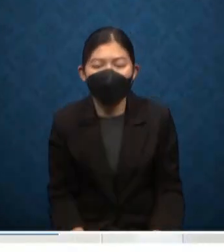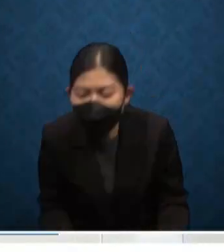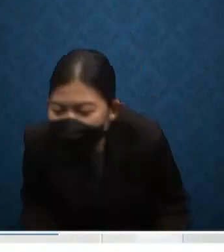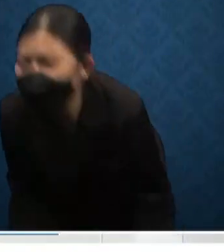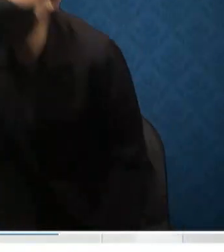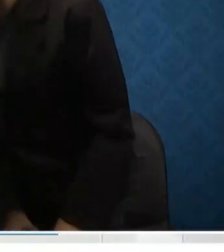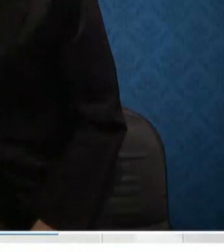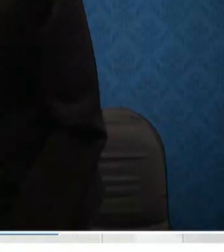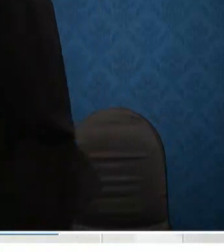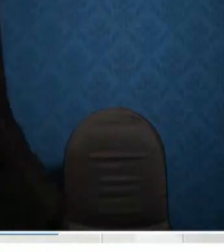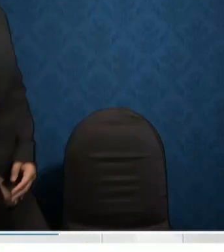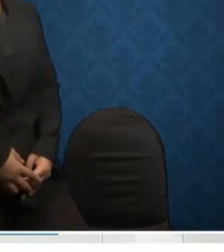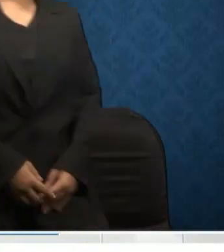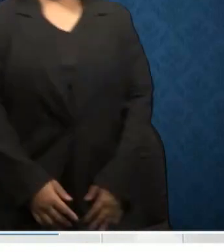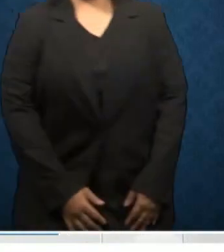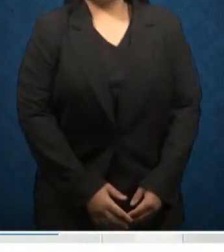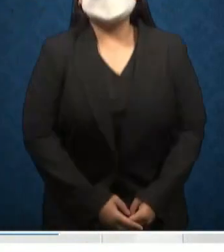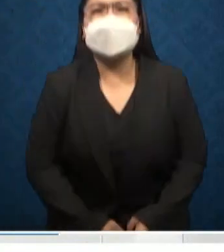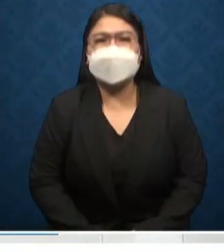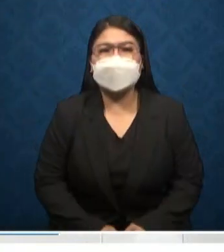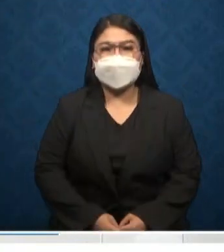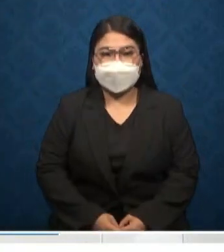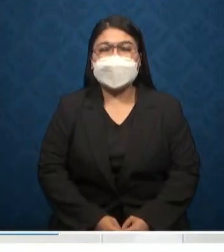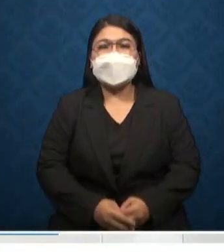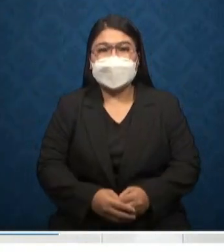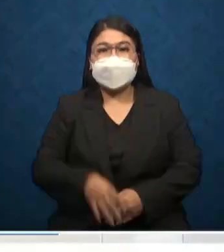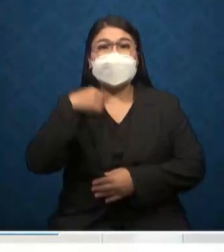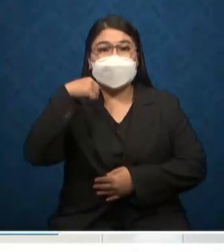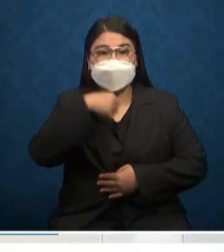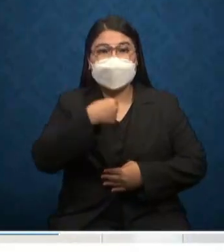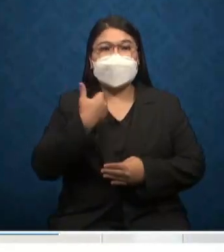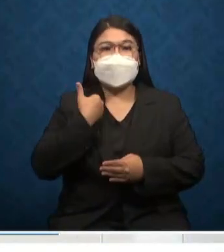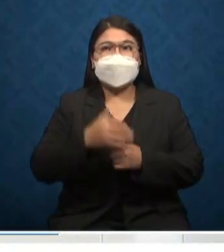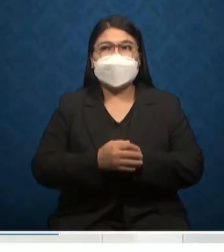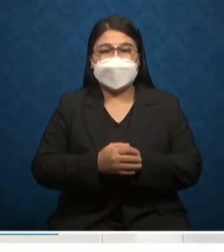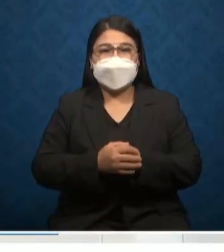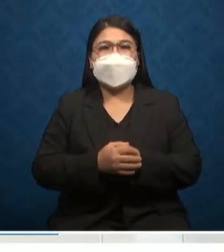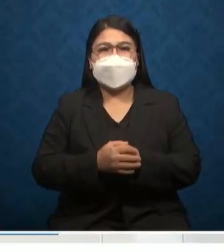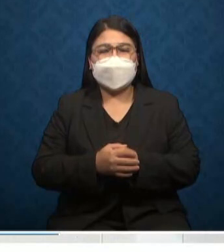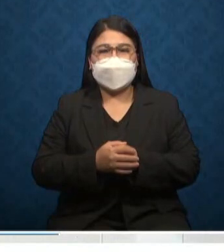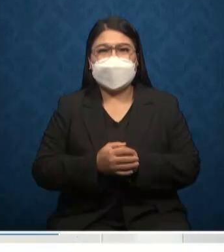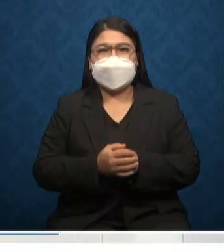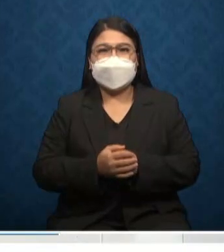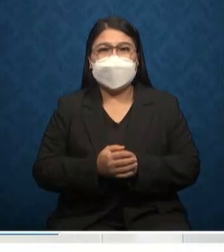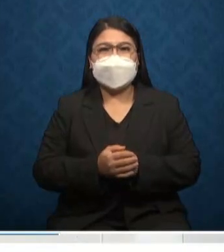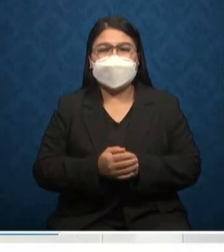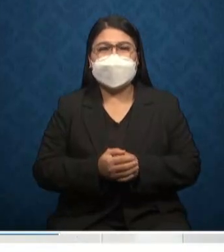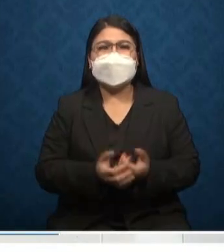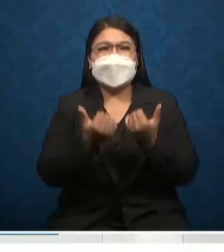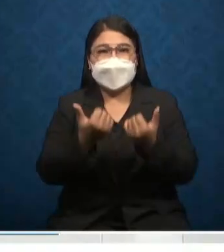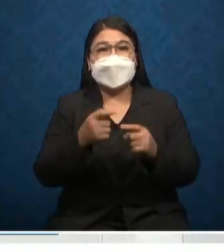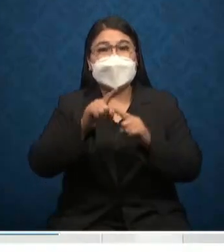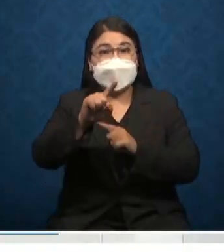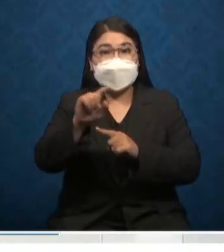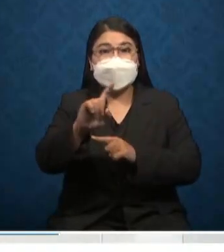ของการจูงใจการลงโทษอะไรต่างๆในการตัดอ้อยสดหรือลงโทษในกรณีค่าปรับสำหรับคนที่เผาอ้อยนะครับเรื่องด